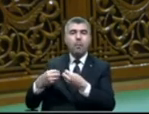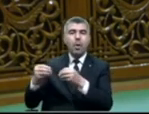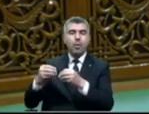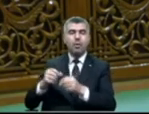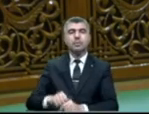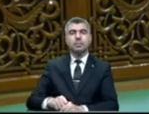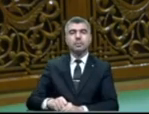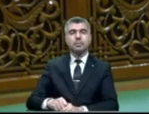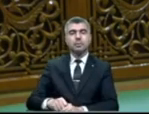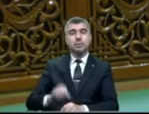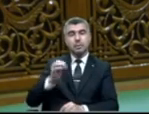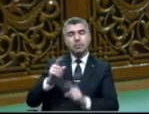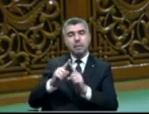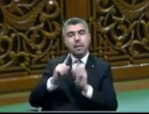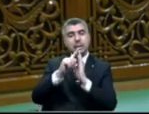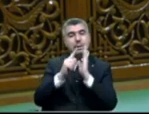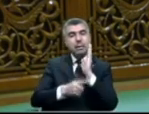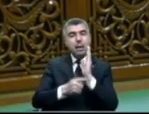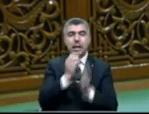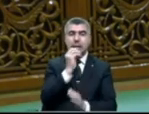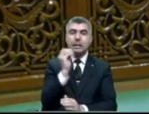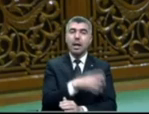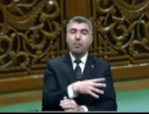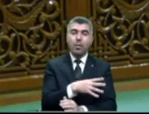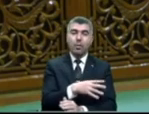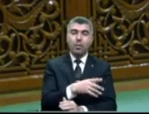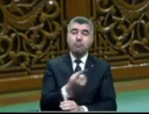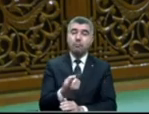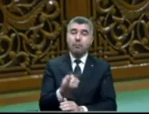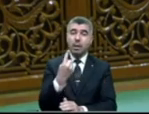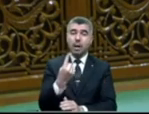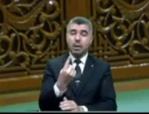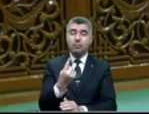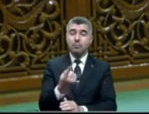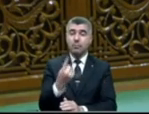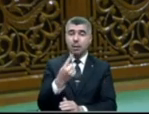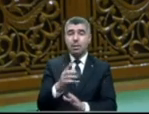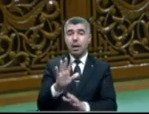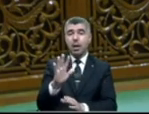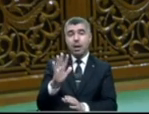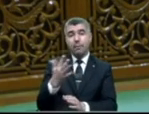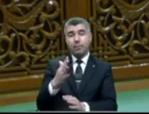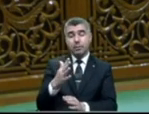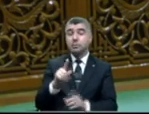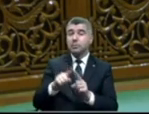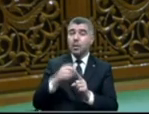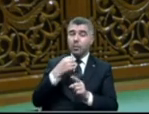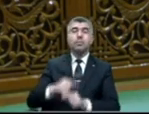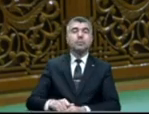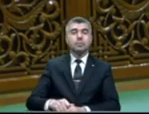المجهوره تيكون السيمانه تي خمس تي خصو يلوحوا الانسان وكيدير 100 درهم 110 درهم خصو يكون مزيان. والنقطه الثانيه السيد